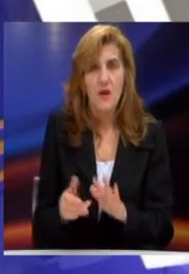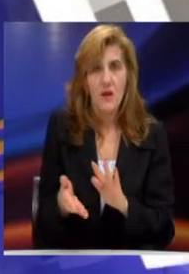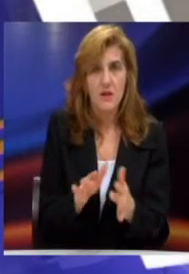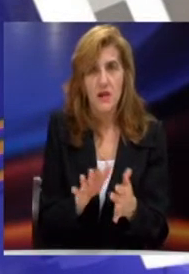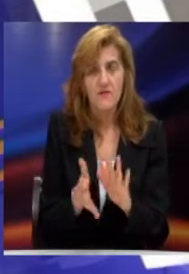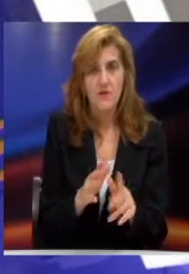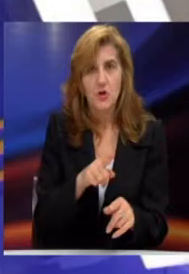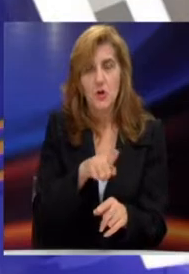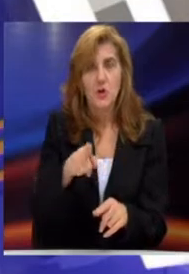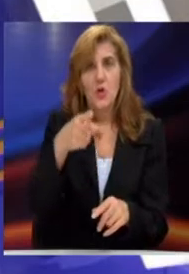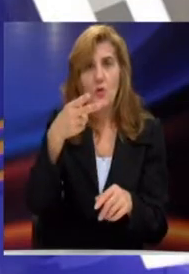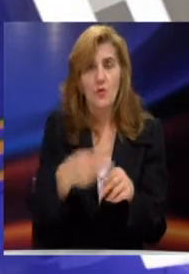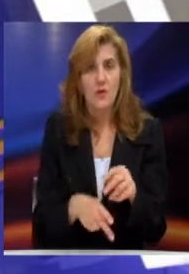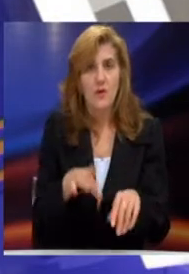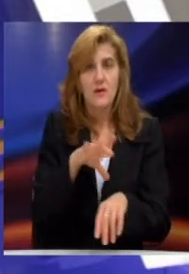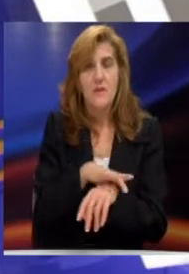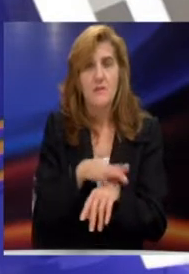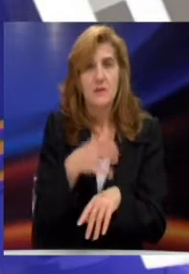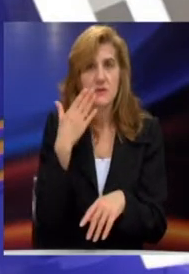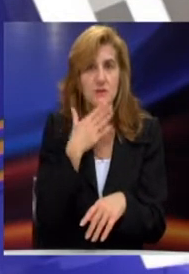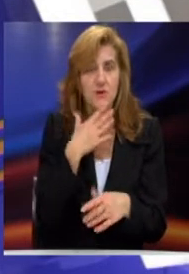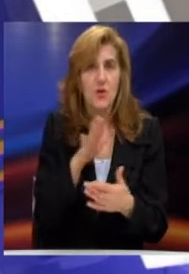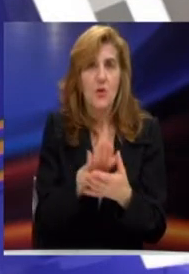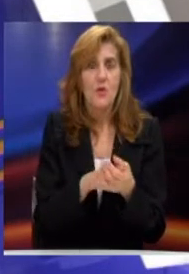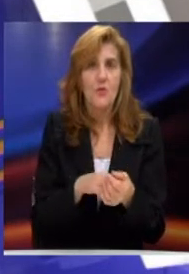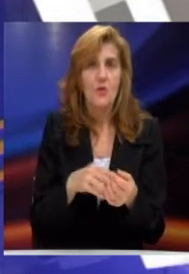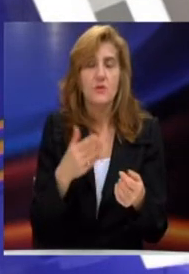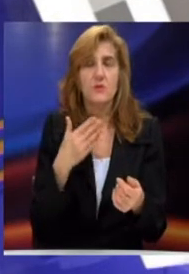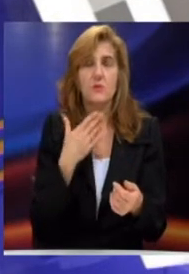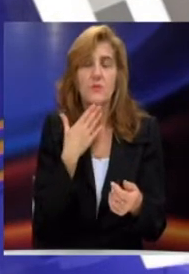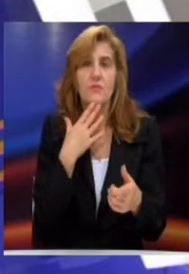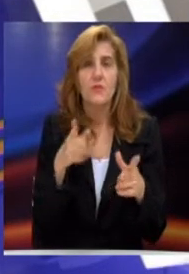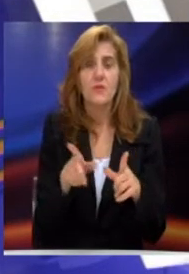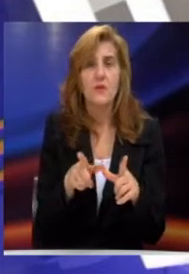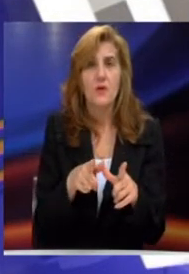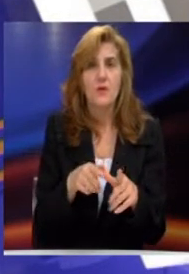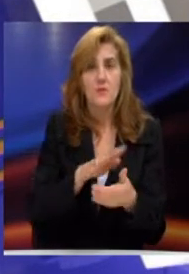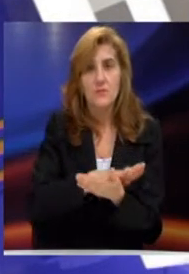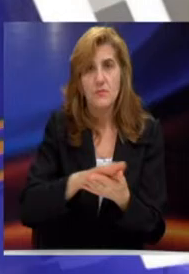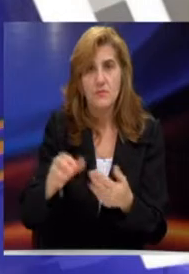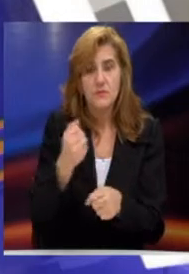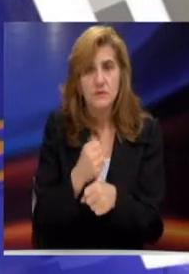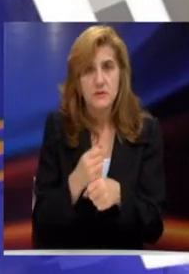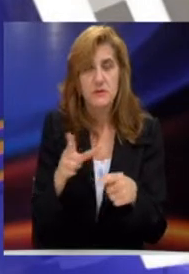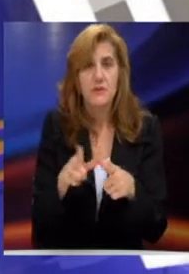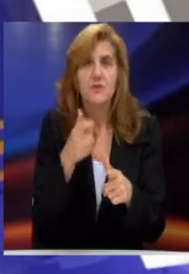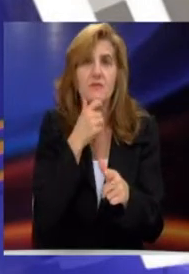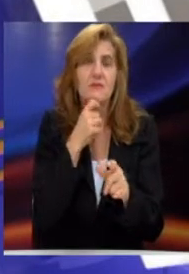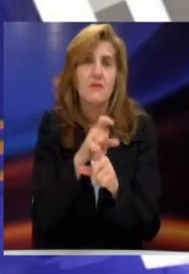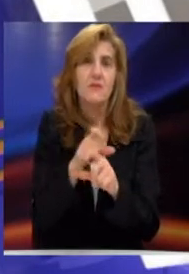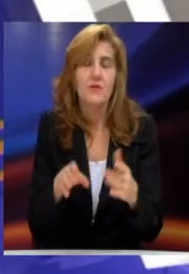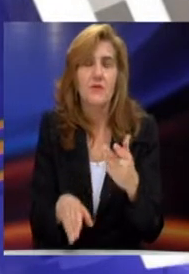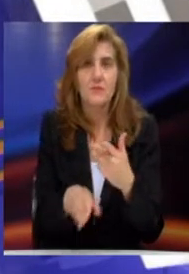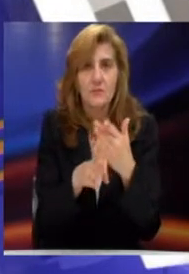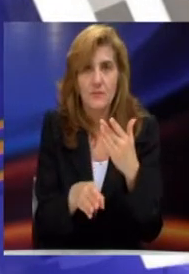Najverovatnije do kraja ove školske godine učenici srednje medicinske škole započeće sa volontiranjem u Caritasu, koji je partner ove obrazovne ustanove u